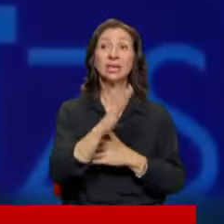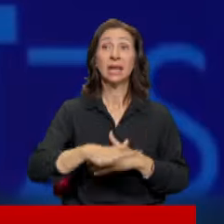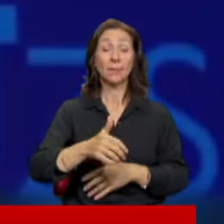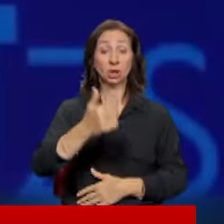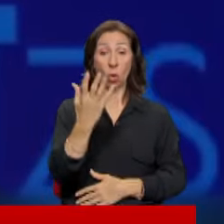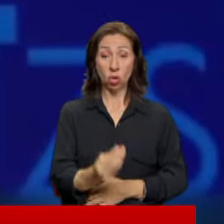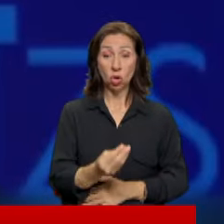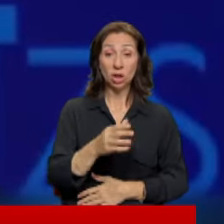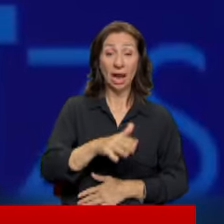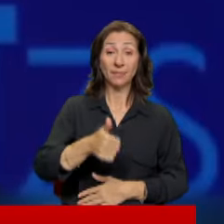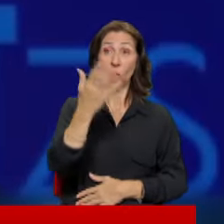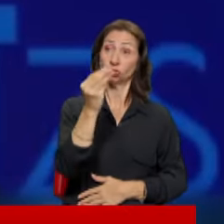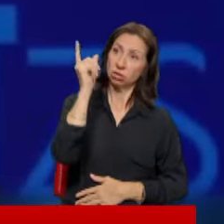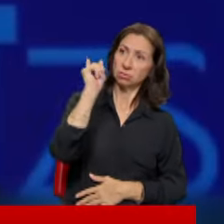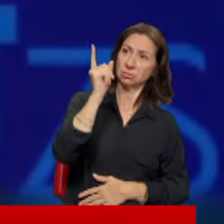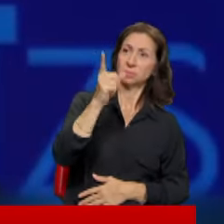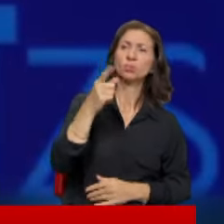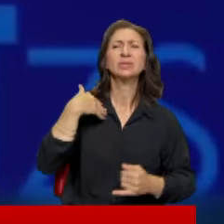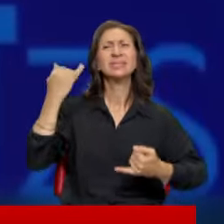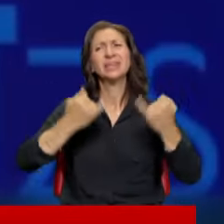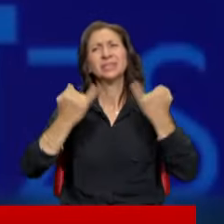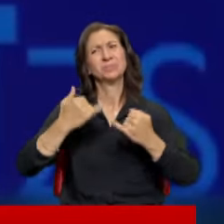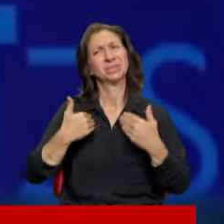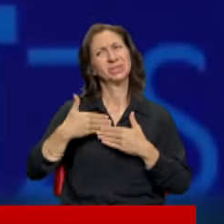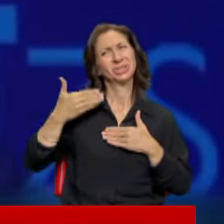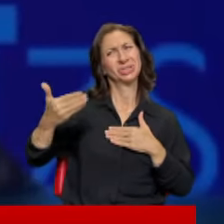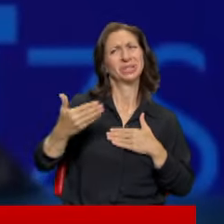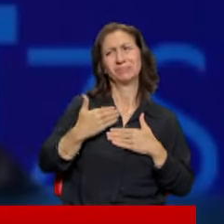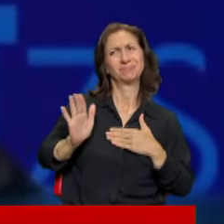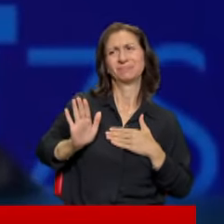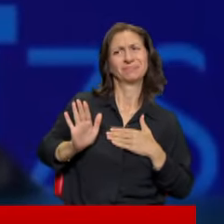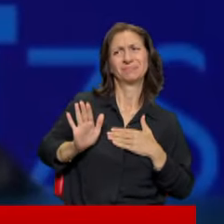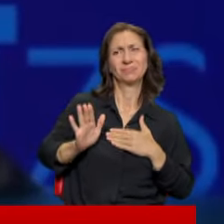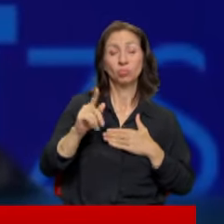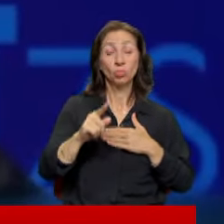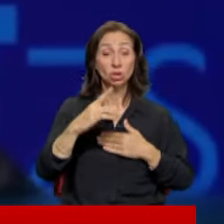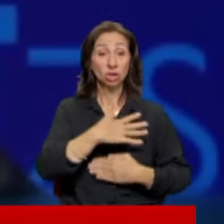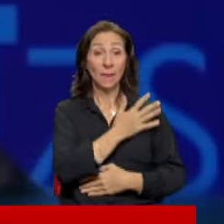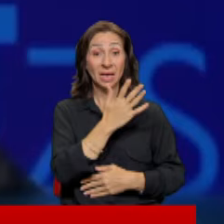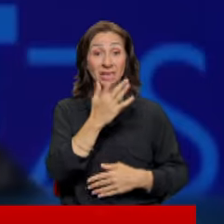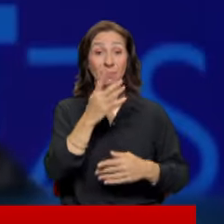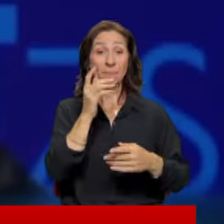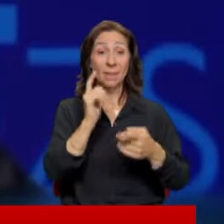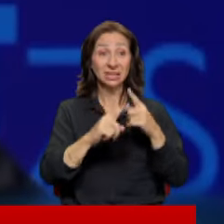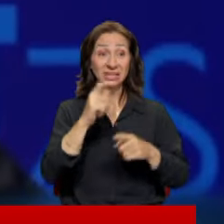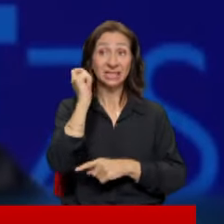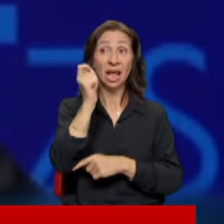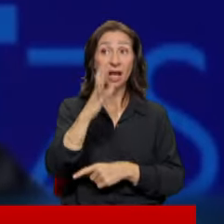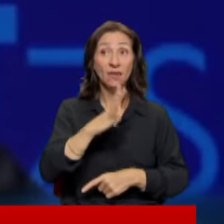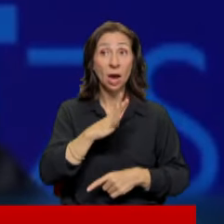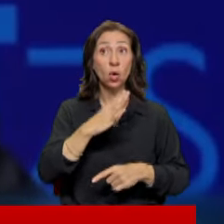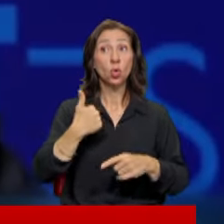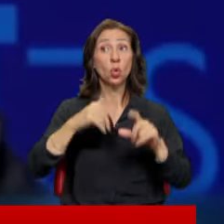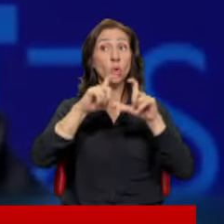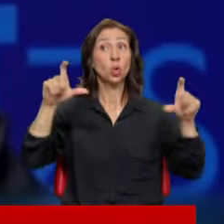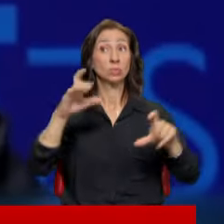ol genel başkan olacaksın ben bu tartışmaların tamamen dışında kalmak istiyorum Bu partinin delegeleri var bu partinin kurumsal bir